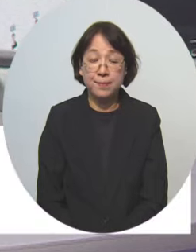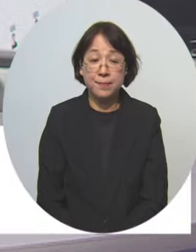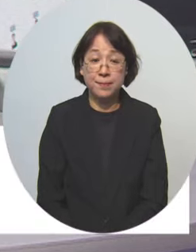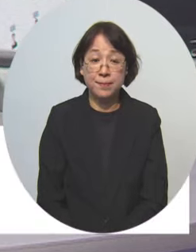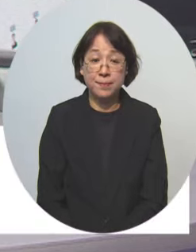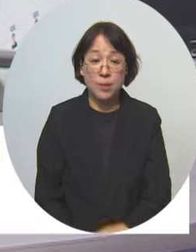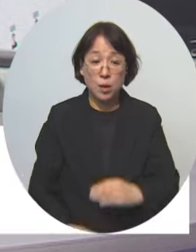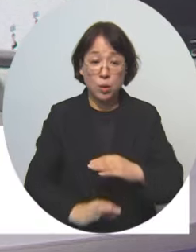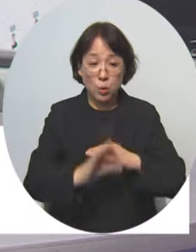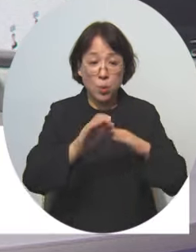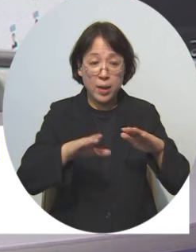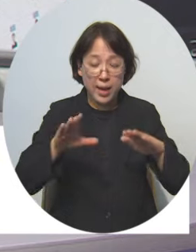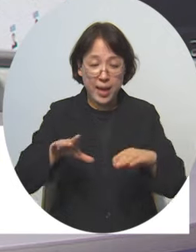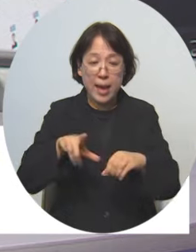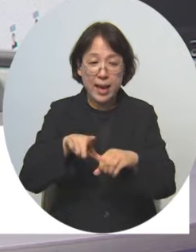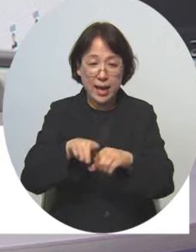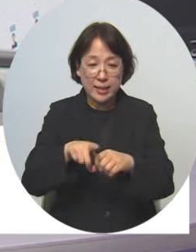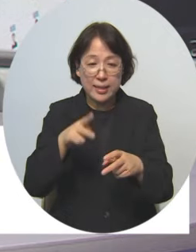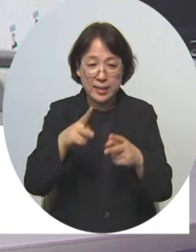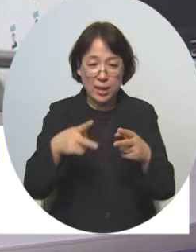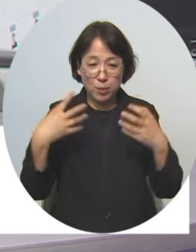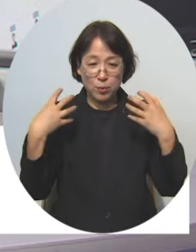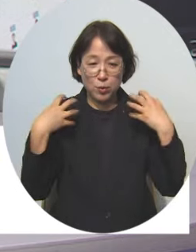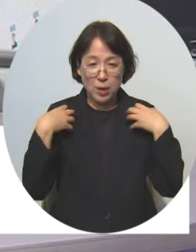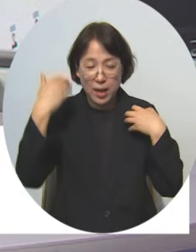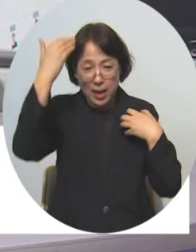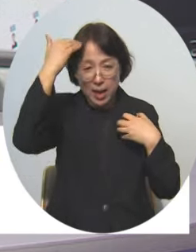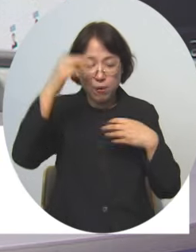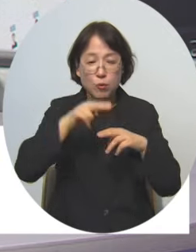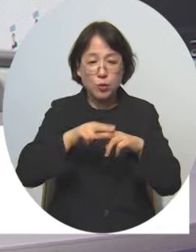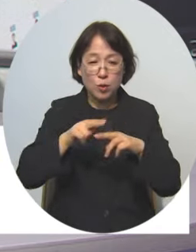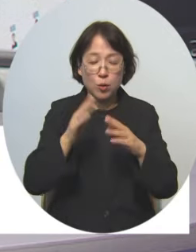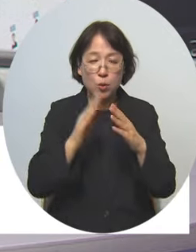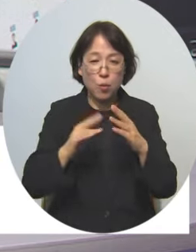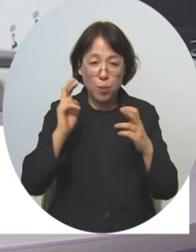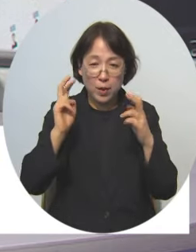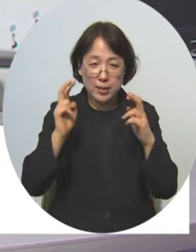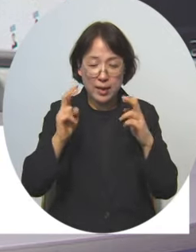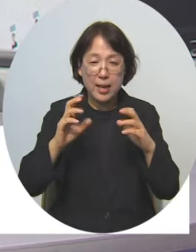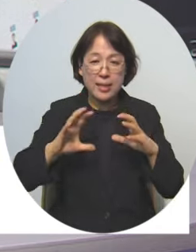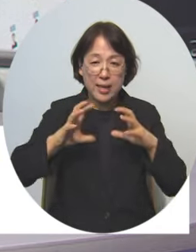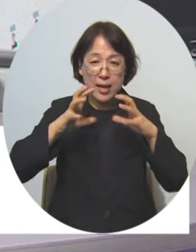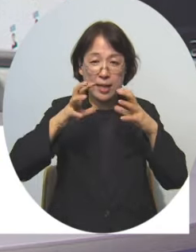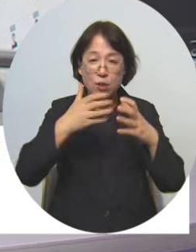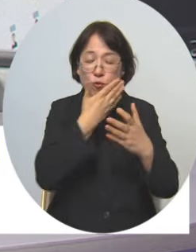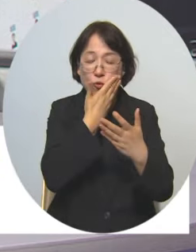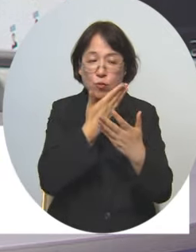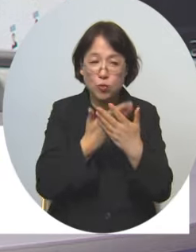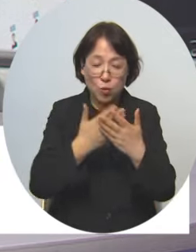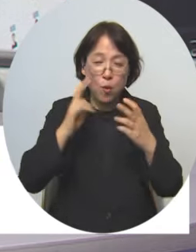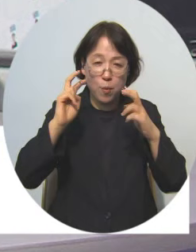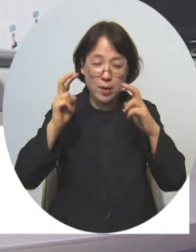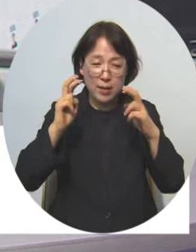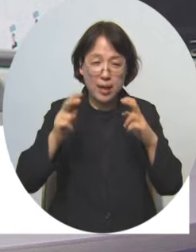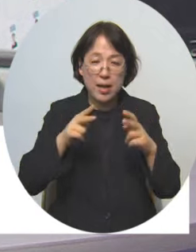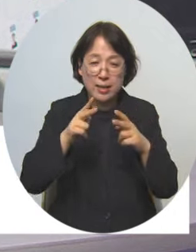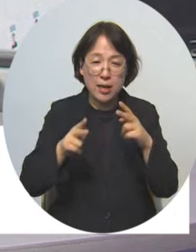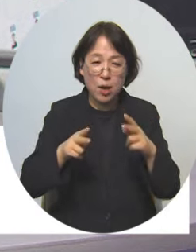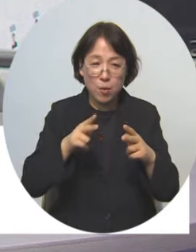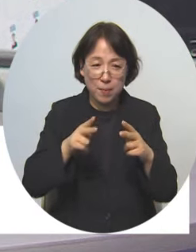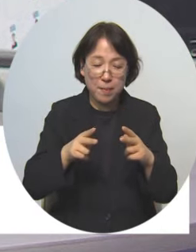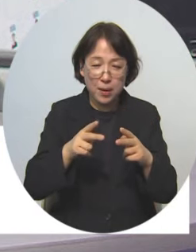동해 심해 가스전 사업을 총괄하는 한국석유공사가 세계적인 메이저 석유 기업이 사업의 유망성을